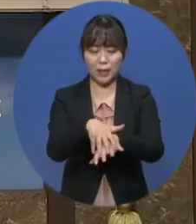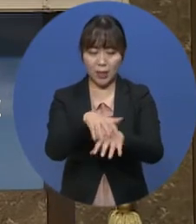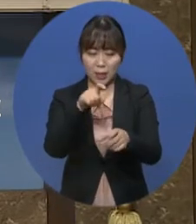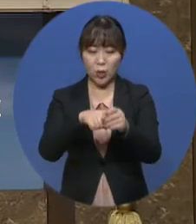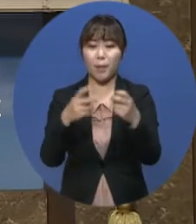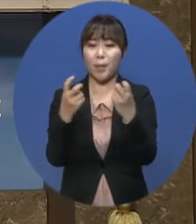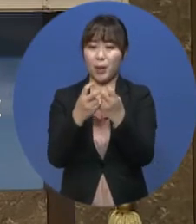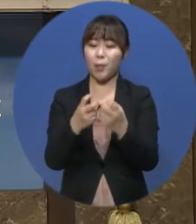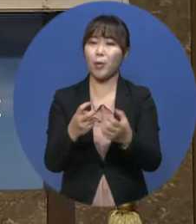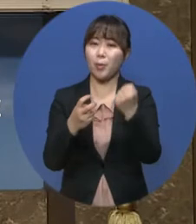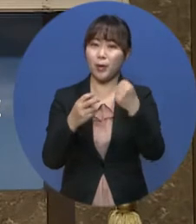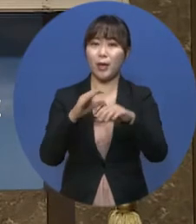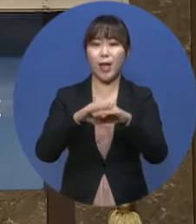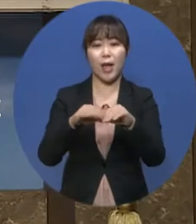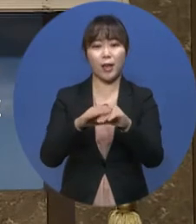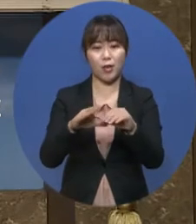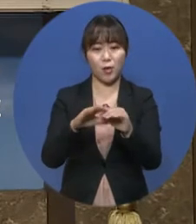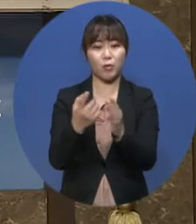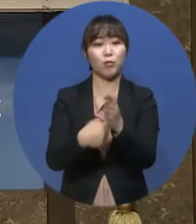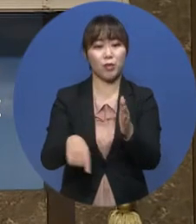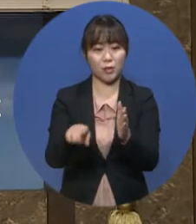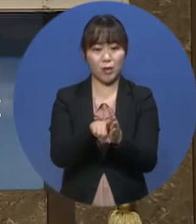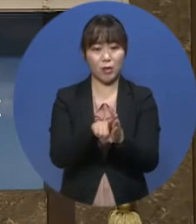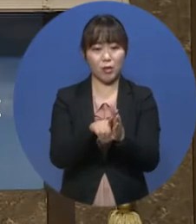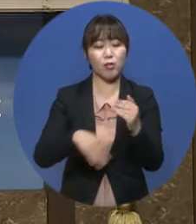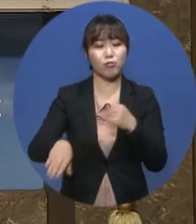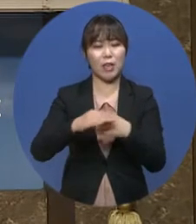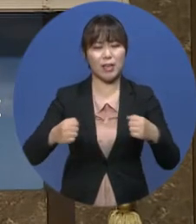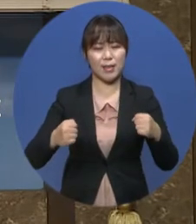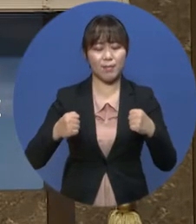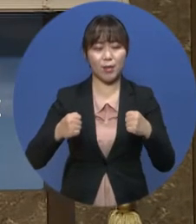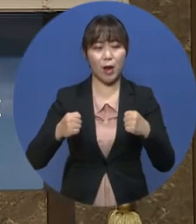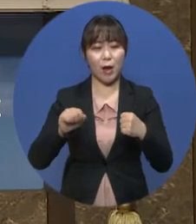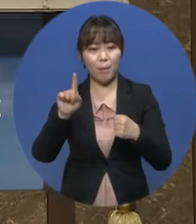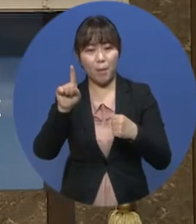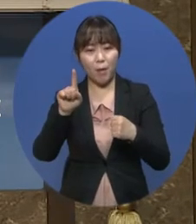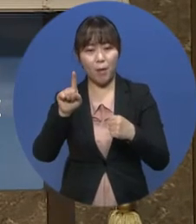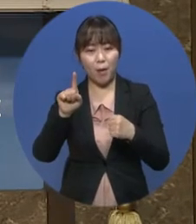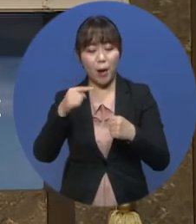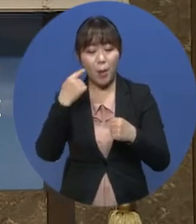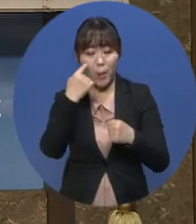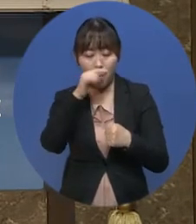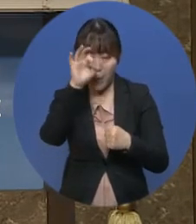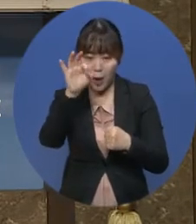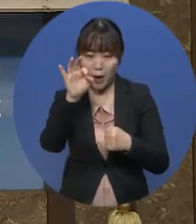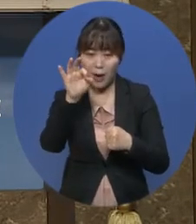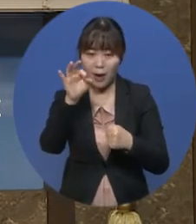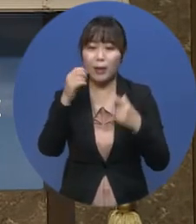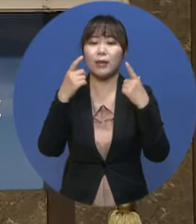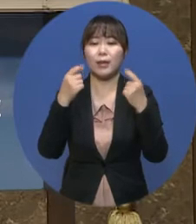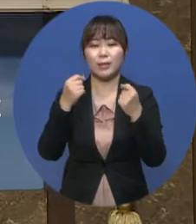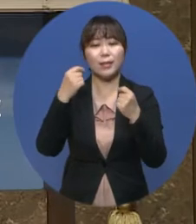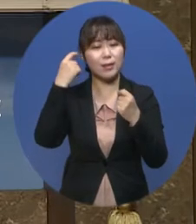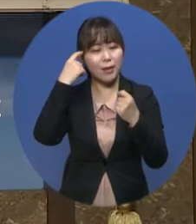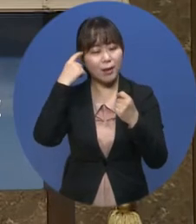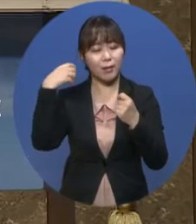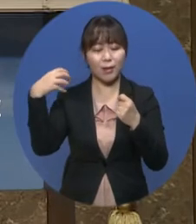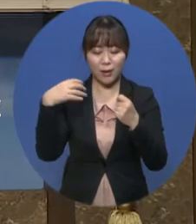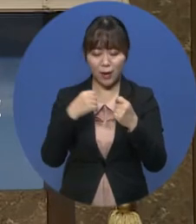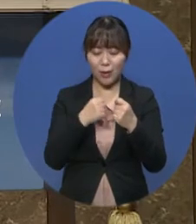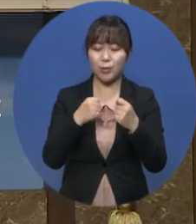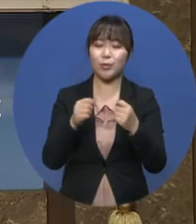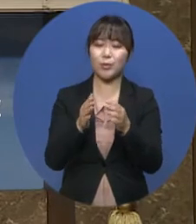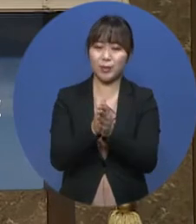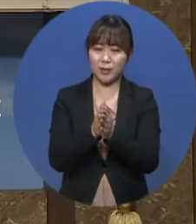방법으로 해결하기 위해서 우리의 힘으로 한번 접근해 보자 이런 어 뜻을